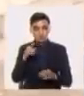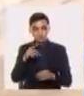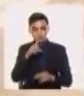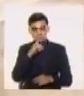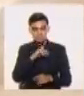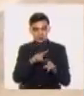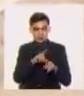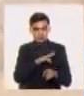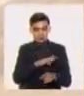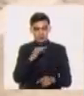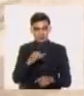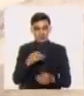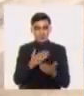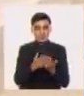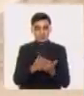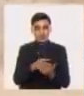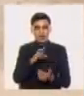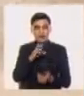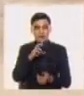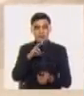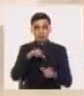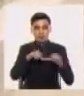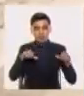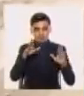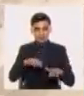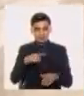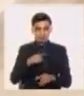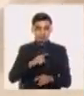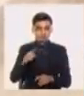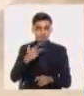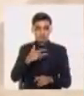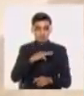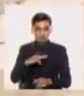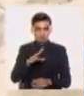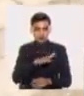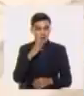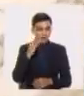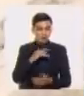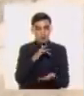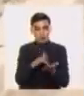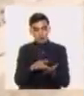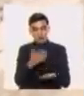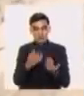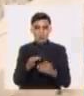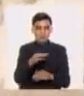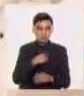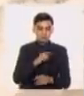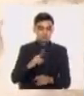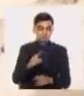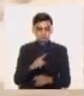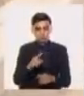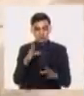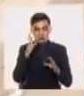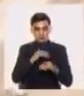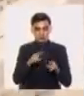мне понадобилось, чтобы, минуя два блокпоста, на выезде и въезде в Алматы пересечь границу города и снова вернуться